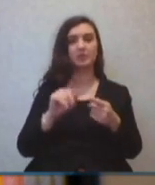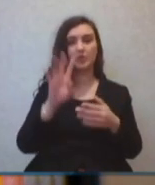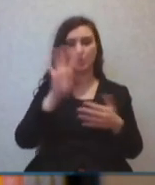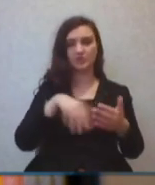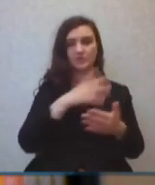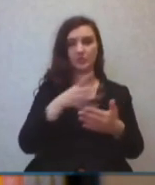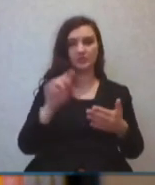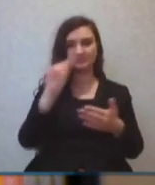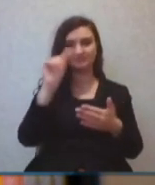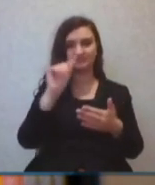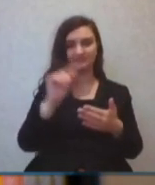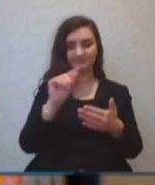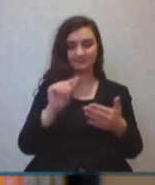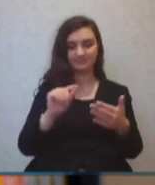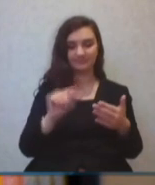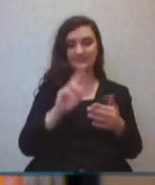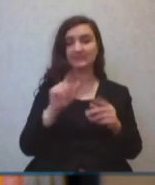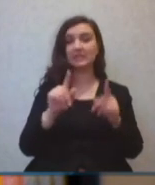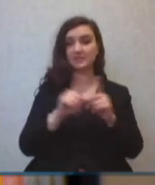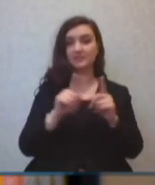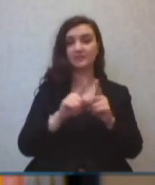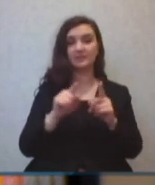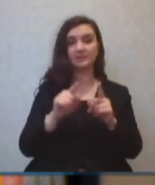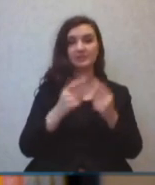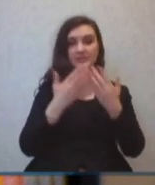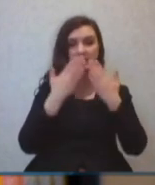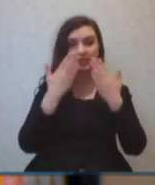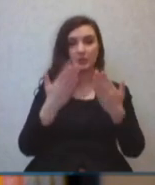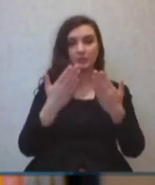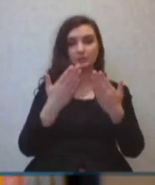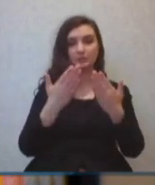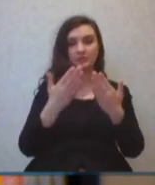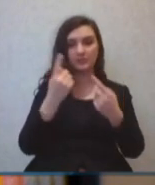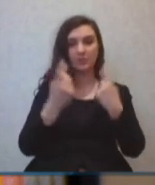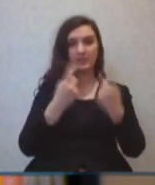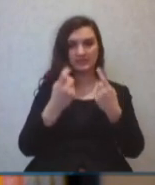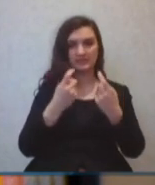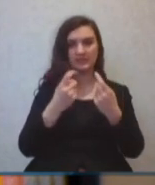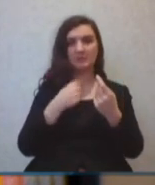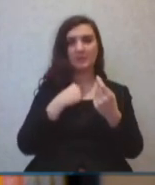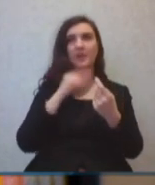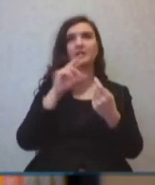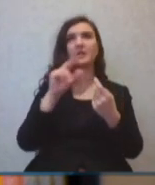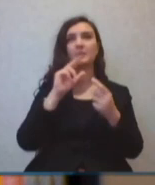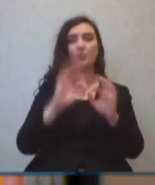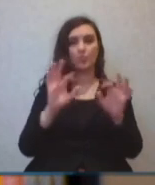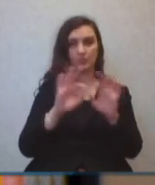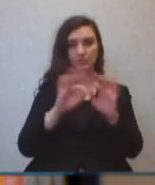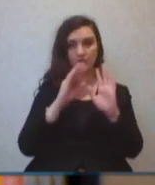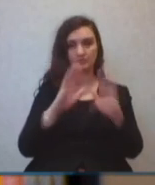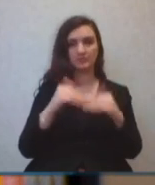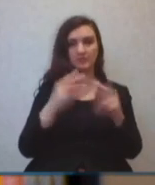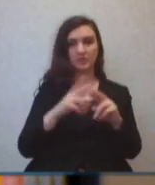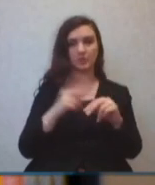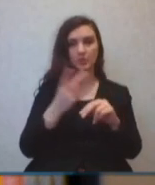კროსვორდების შევსება და ასევე წაკითხული ინფორმაციის ხმამაღლა მოყოლა შემდეგ. აი ეს